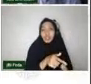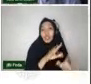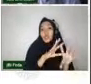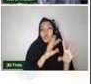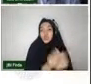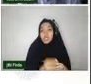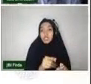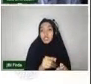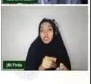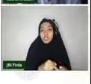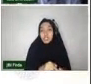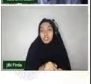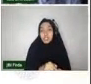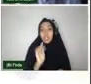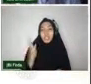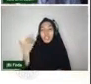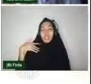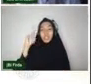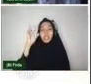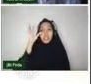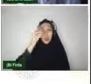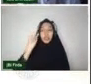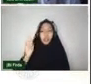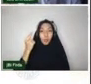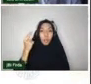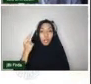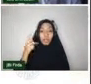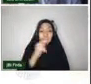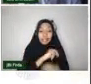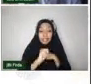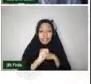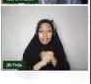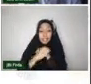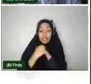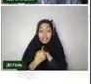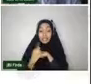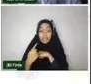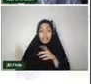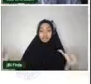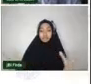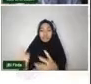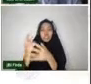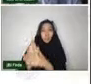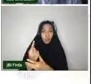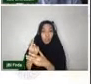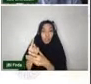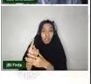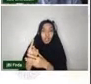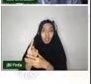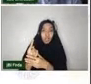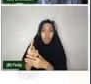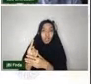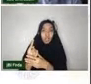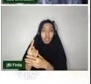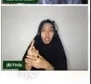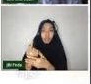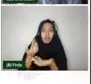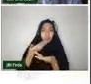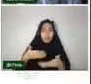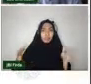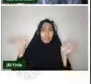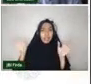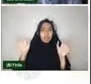pada awal tadi saya sampaikan, negara kita itu adalah negara kesatuan, negara yang berkebinekaan, namun tetap tunggal